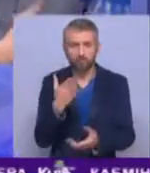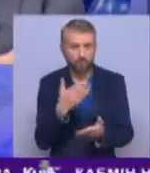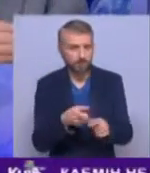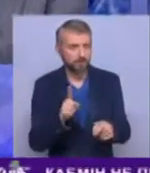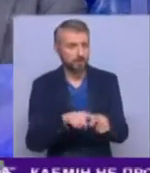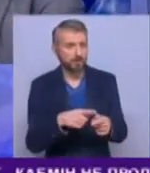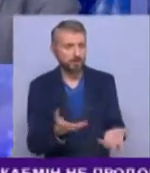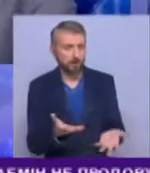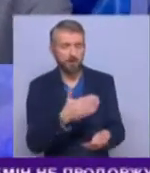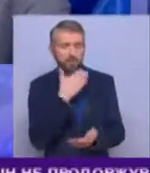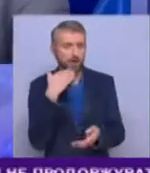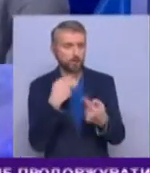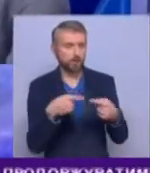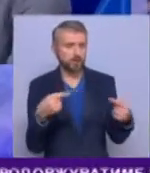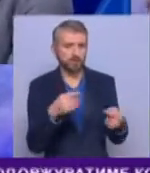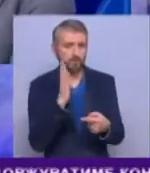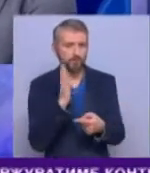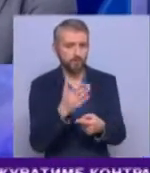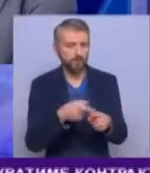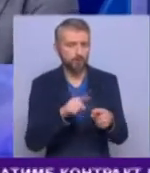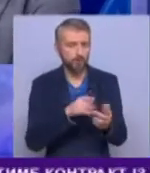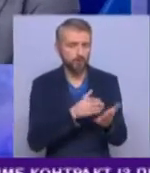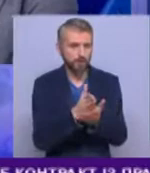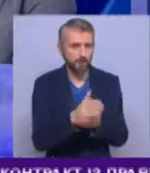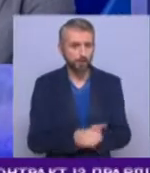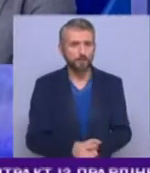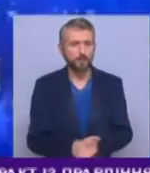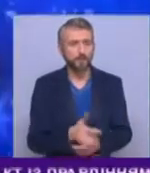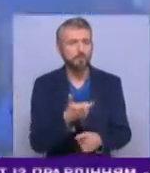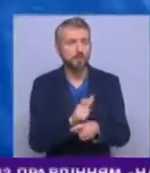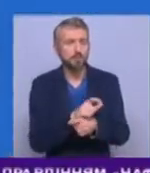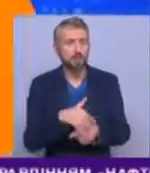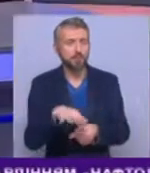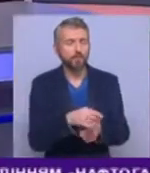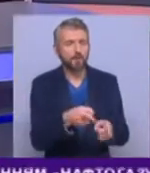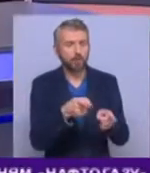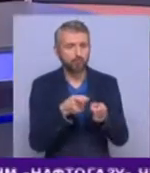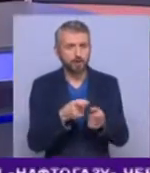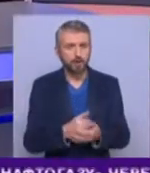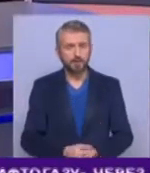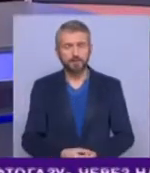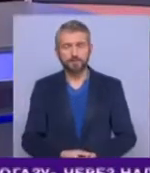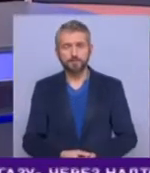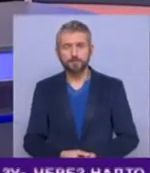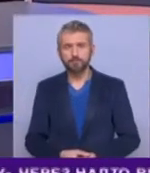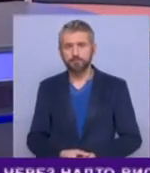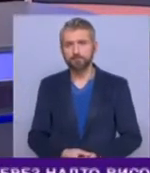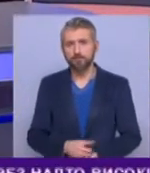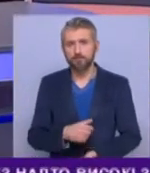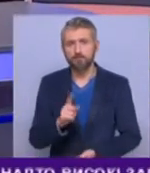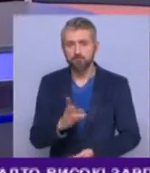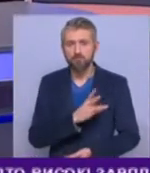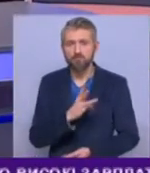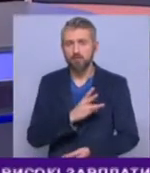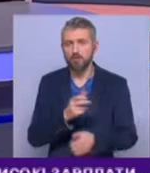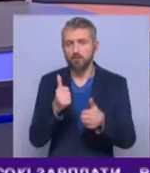От, як варіант. Багато різних тезисів буде от якраз в цьому напрямку. Варіант, тому да, максимально всі залучаються до цього це конкурсу. Це була би мотивація, щоб люди на тепло... Виграв